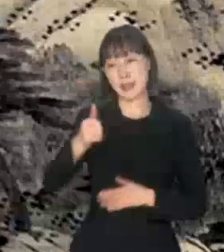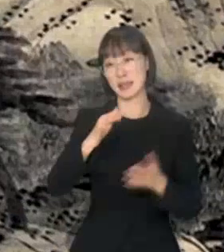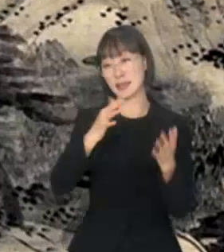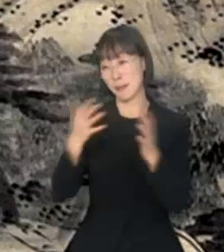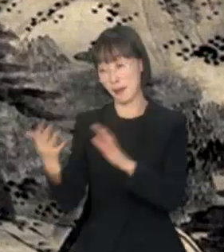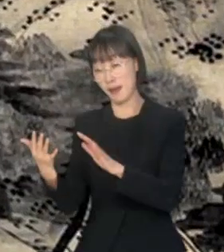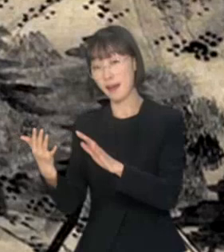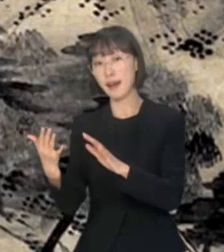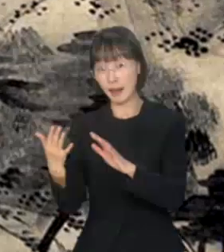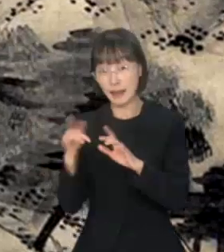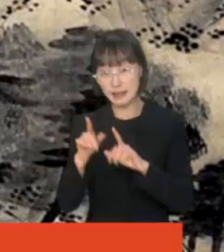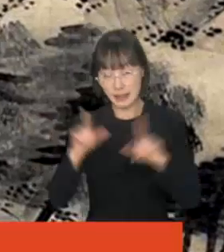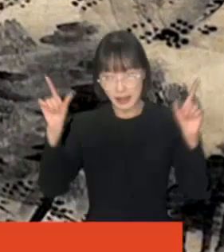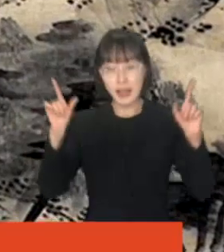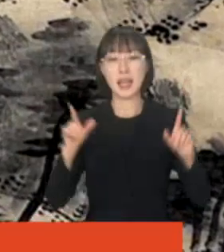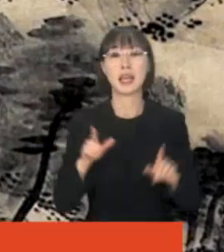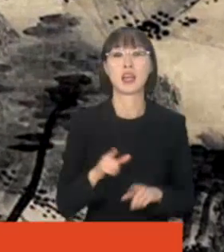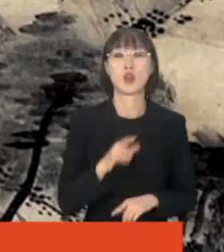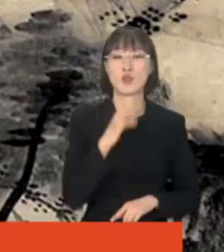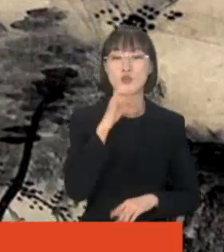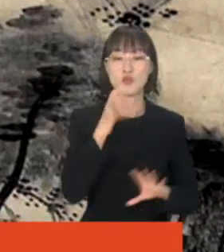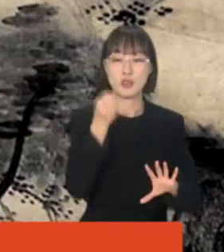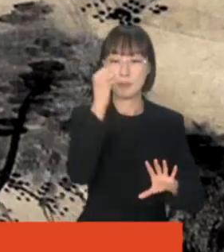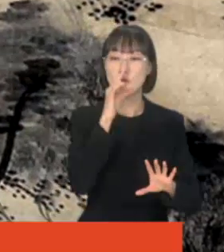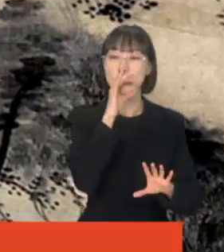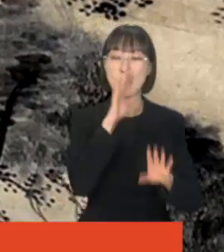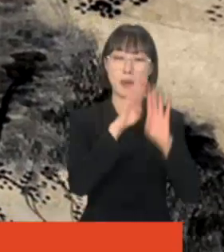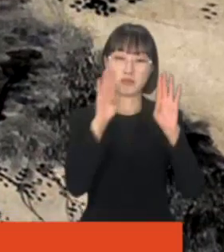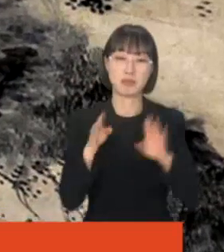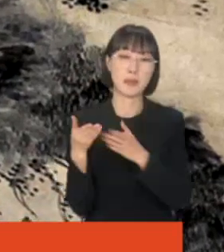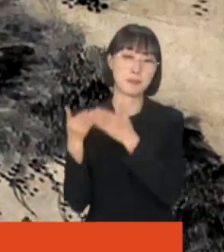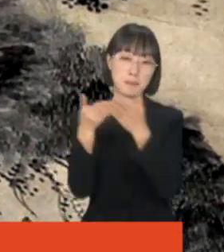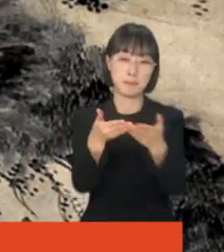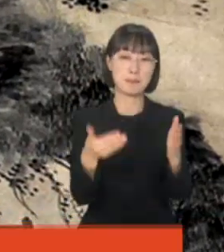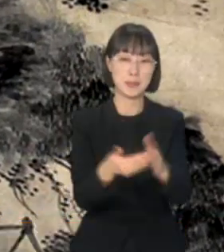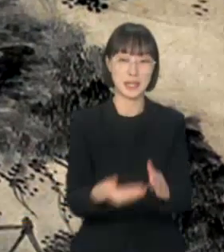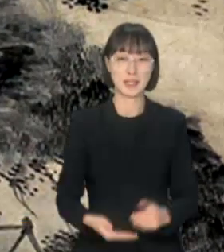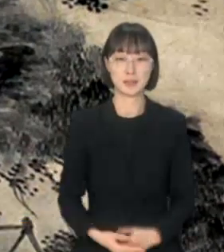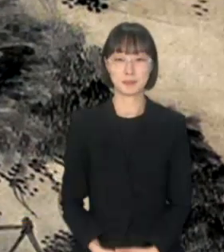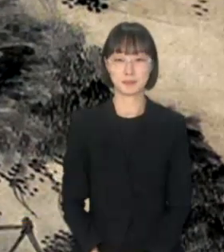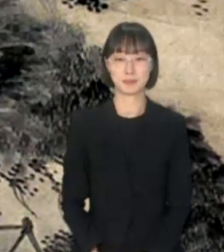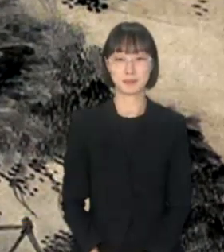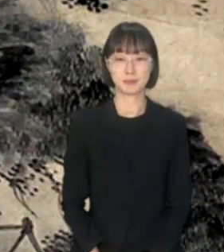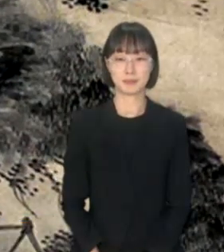2021년 국립중앙박물관에 기증됐습니다. 연합뉴스TV 홍석준입니다.